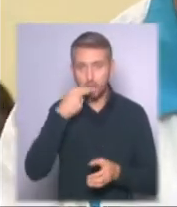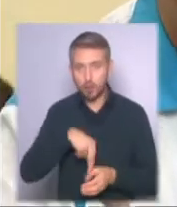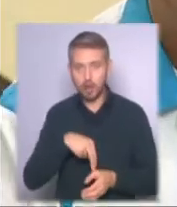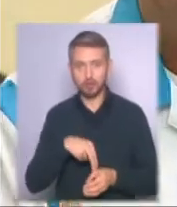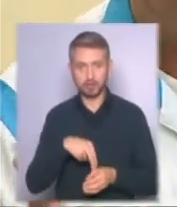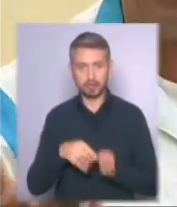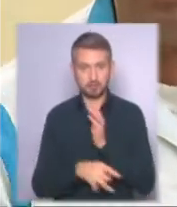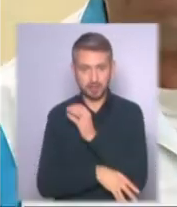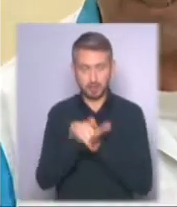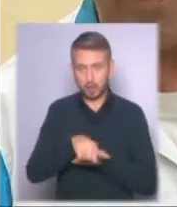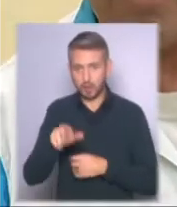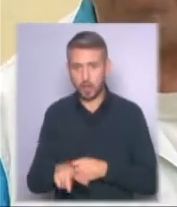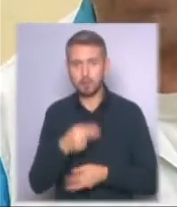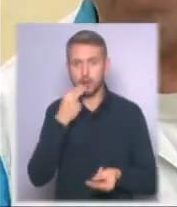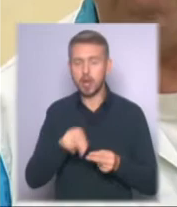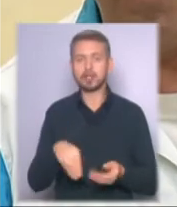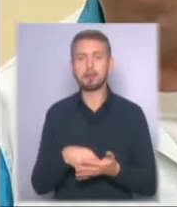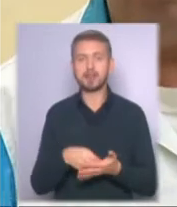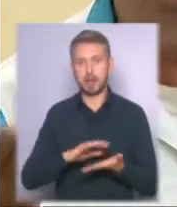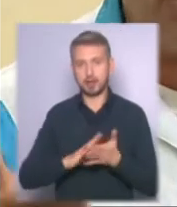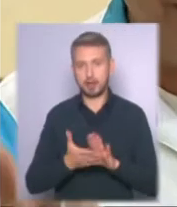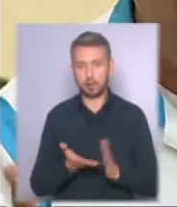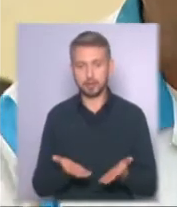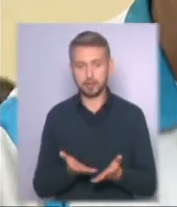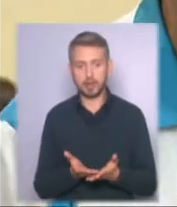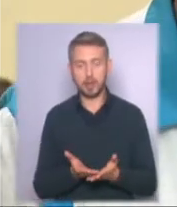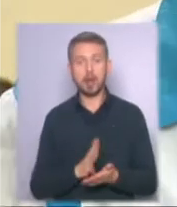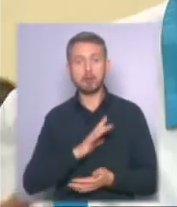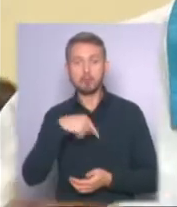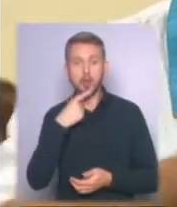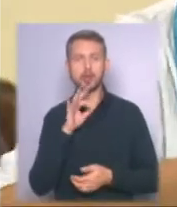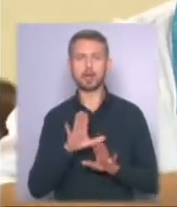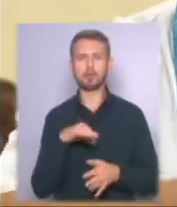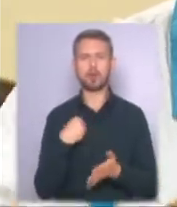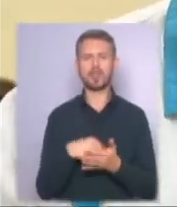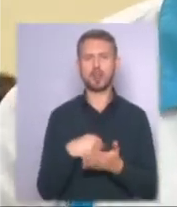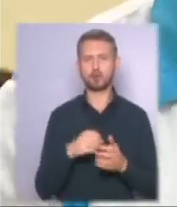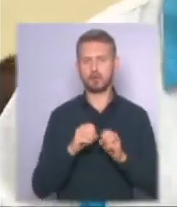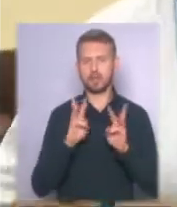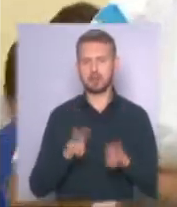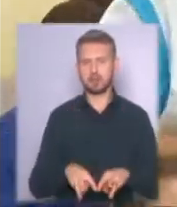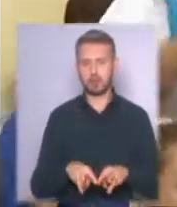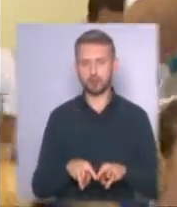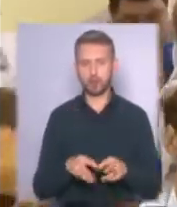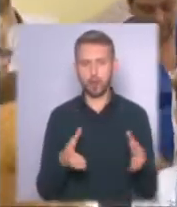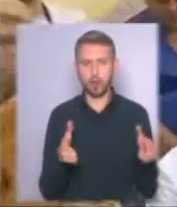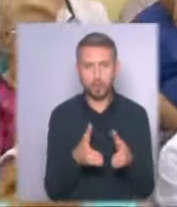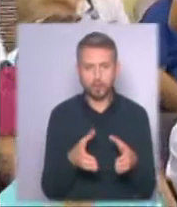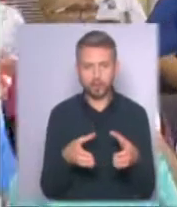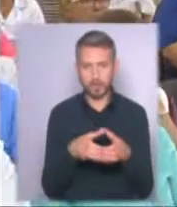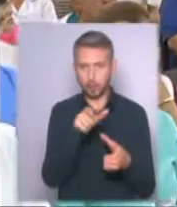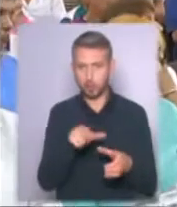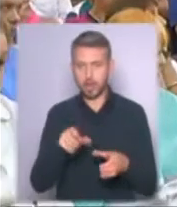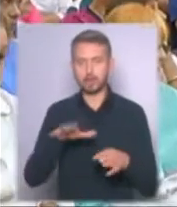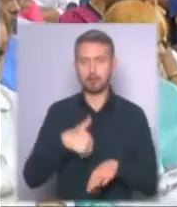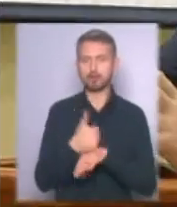знедолених людей, покращити матеріальне становище. Йшлося тільки про фінансове забезпечення кучки людей на чолі з